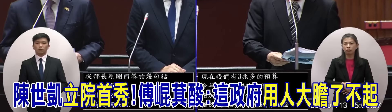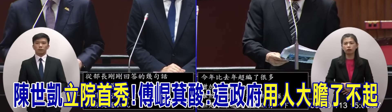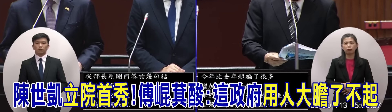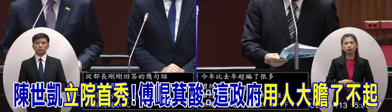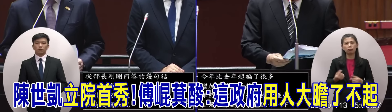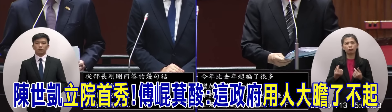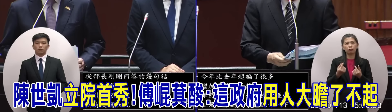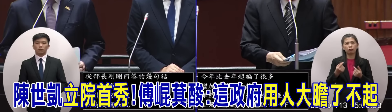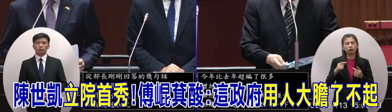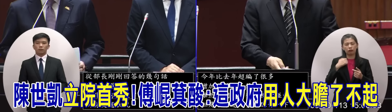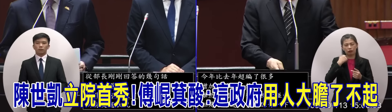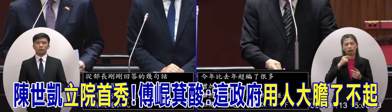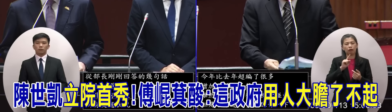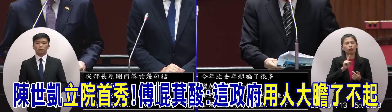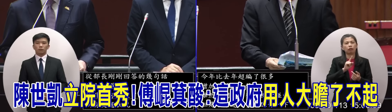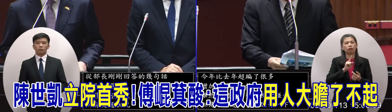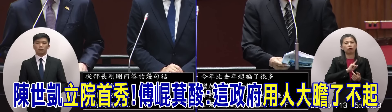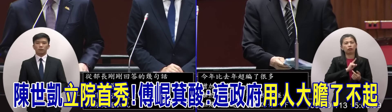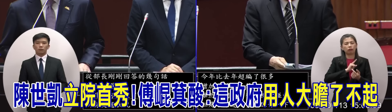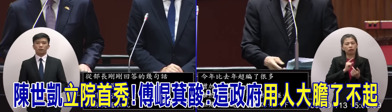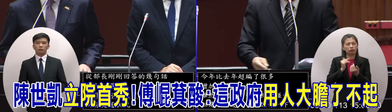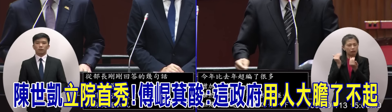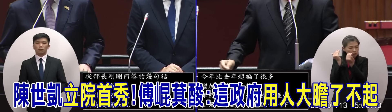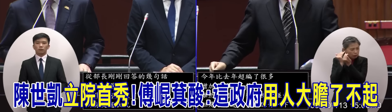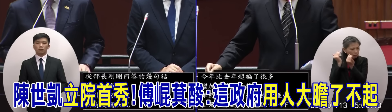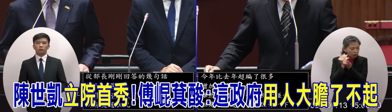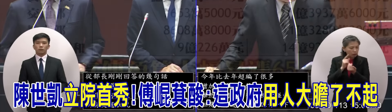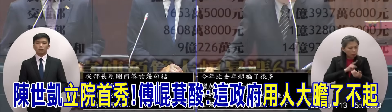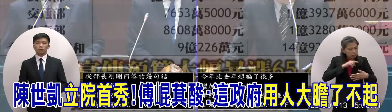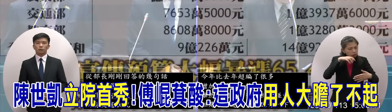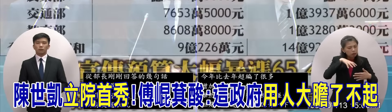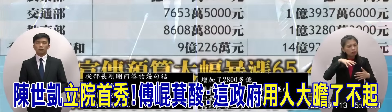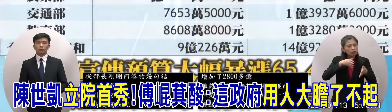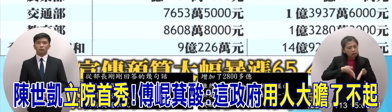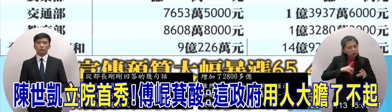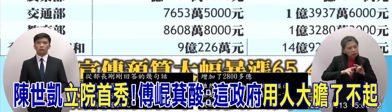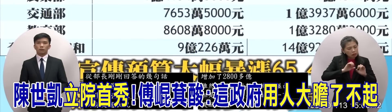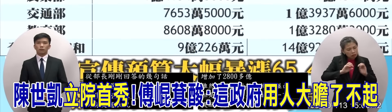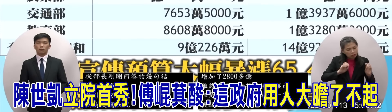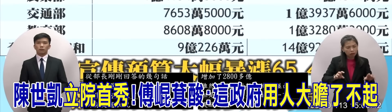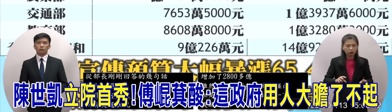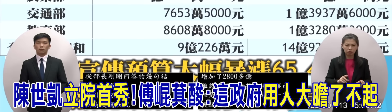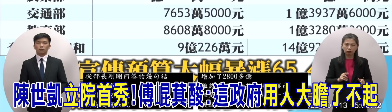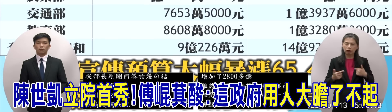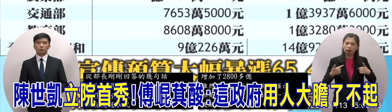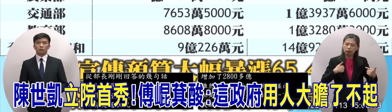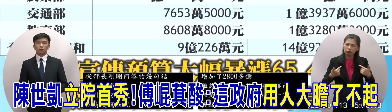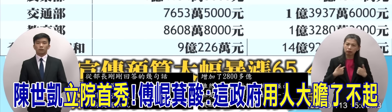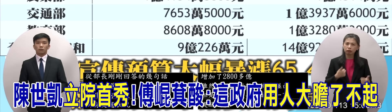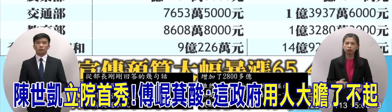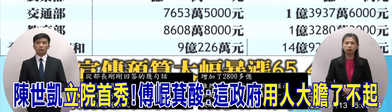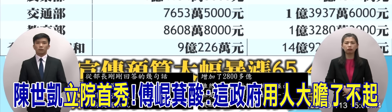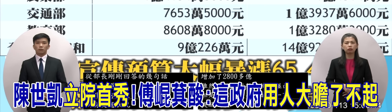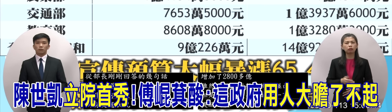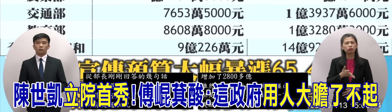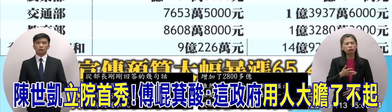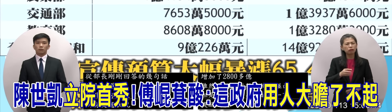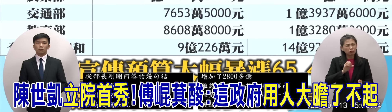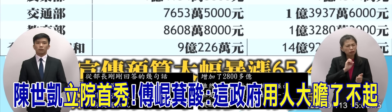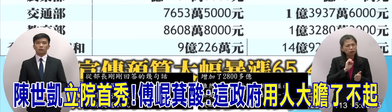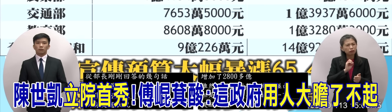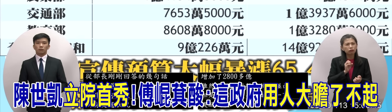哦。台湾躲在自己门里面在玩大内宣，本席这样子啦吼，到底为什么大内宣要